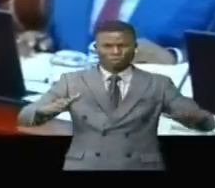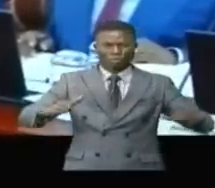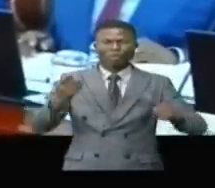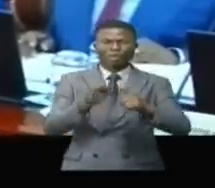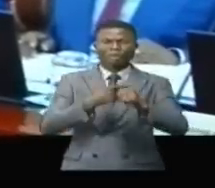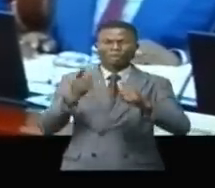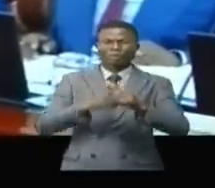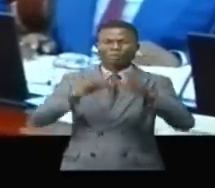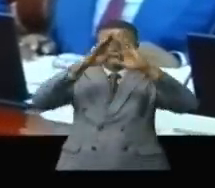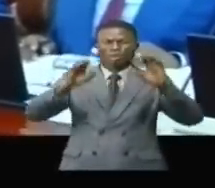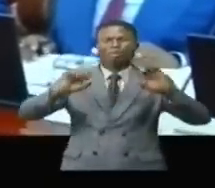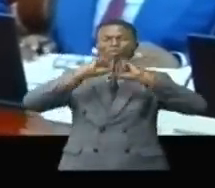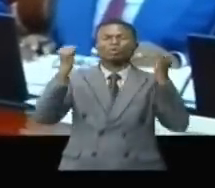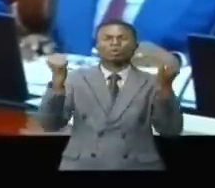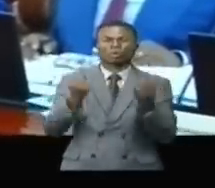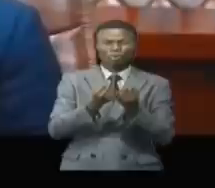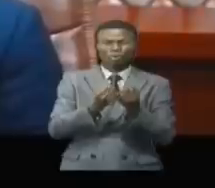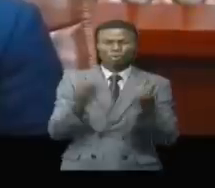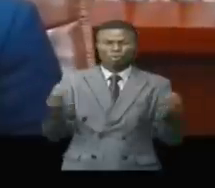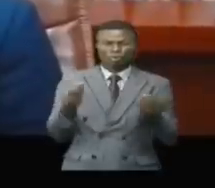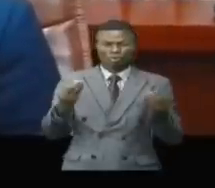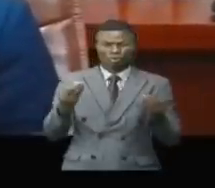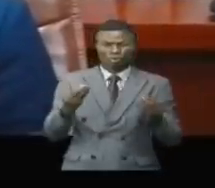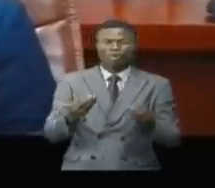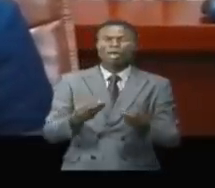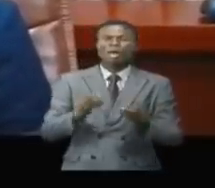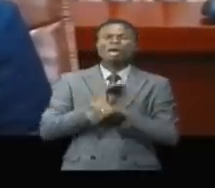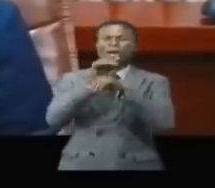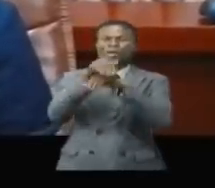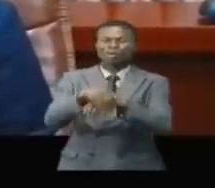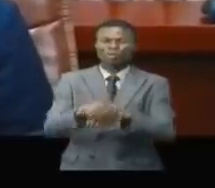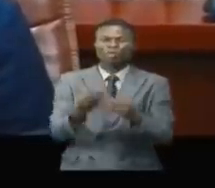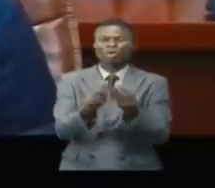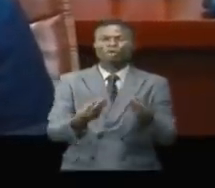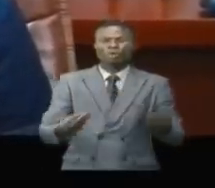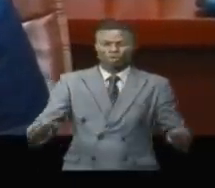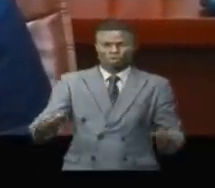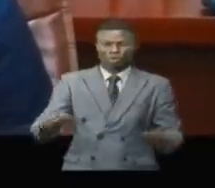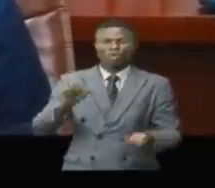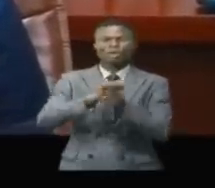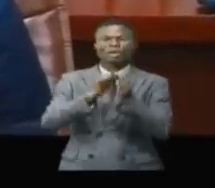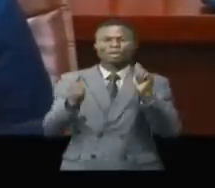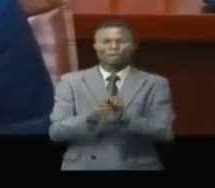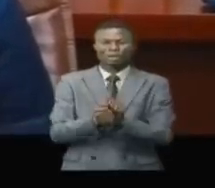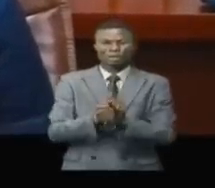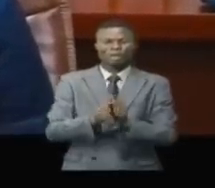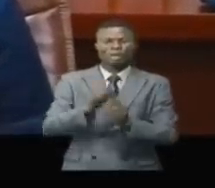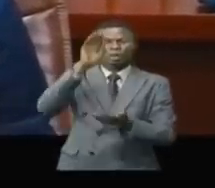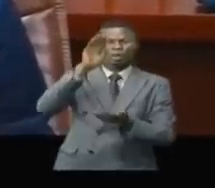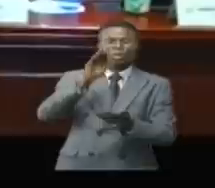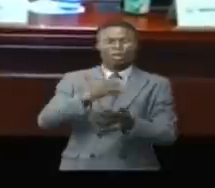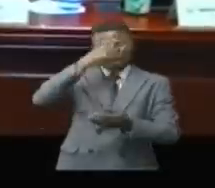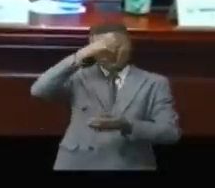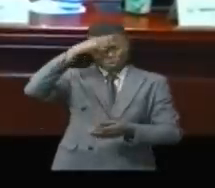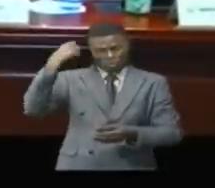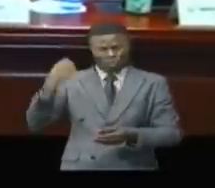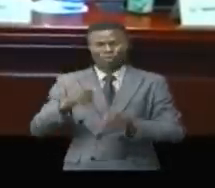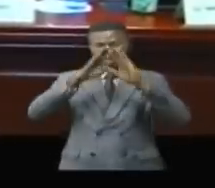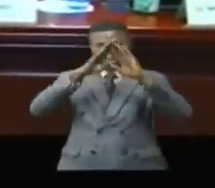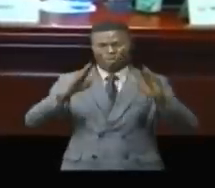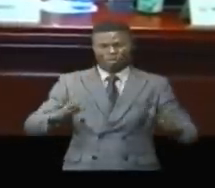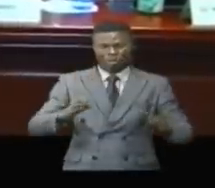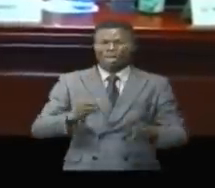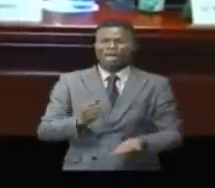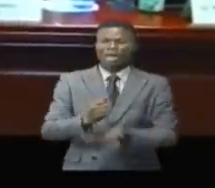des logements sociaux, en vue de contribuer à la résolution de la problématique du déficit de logements. Elle